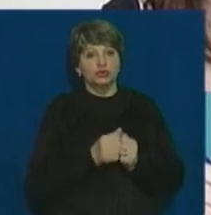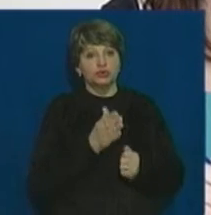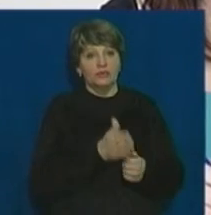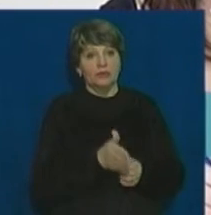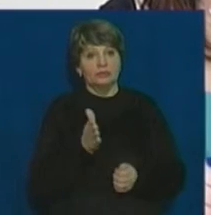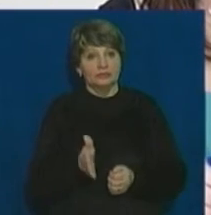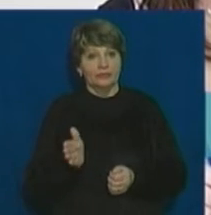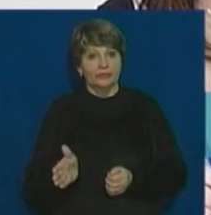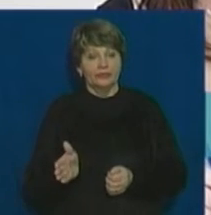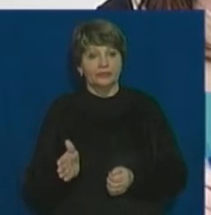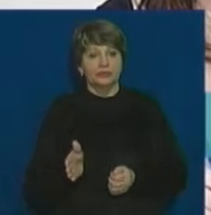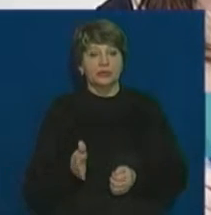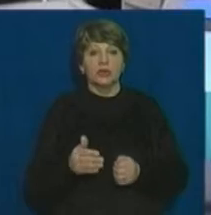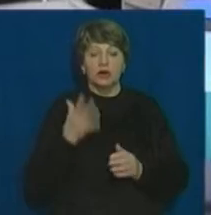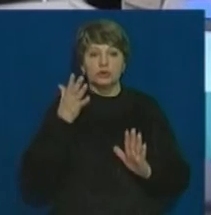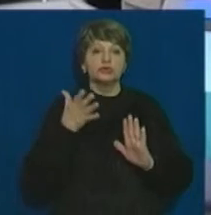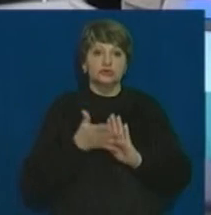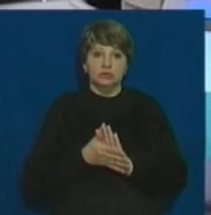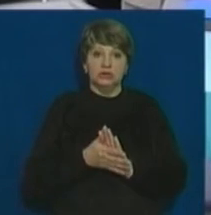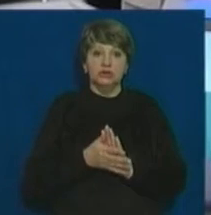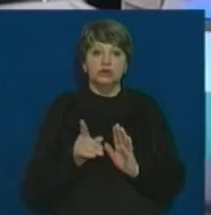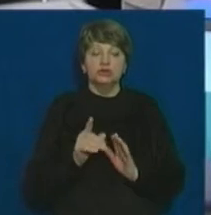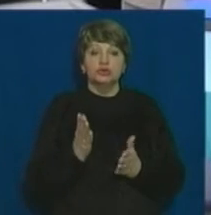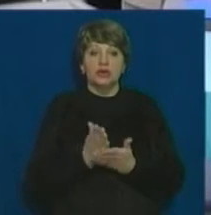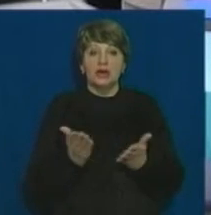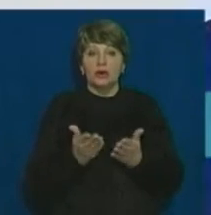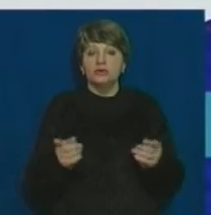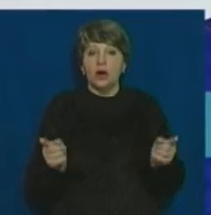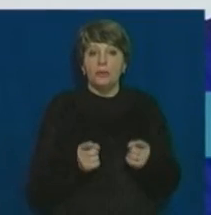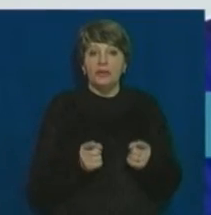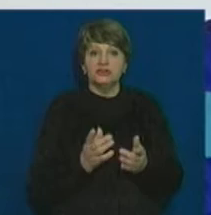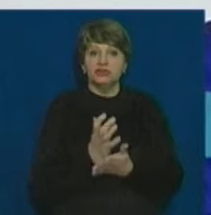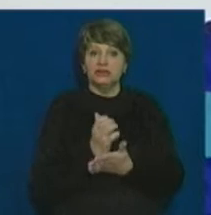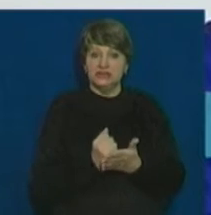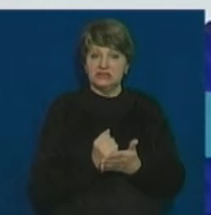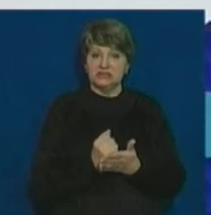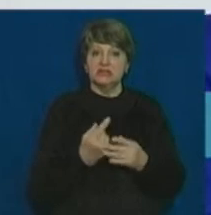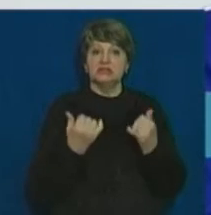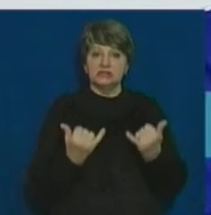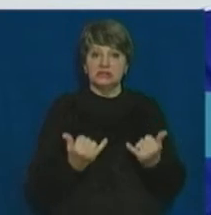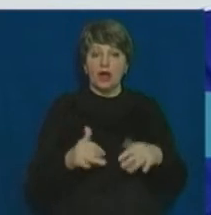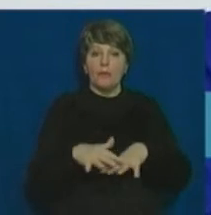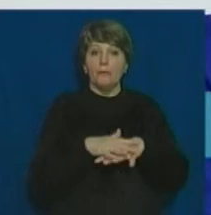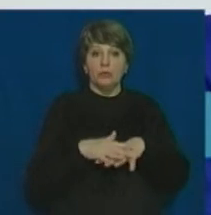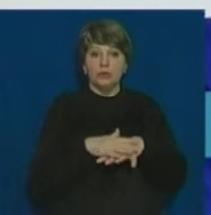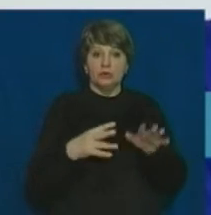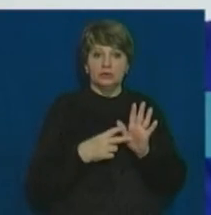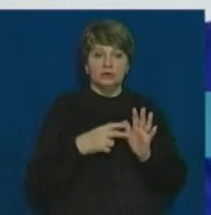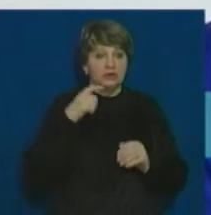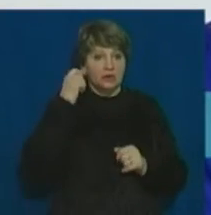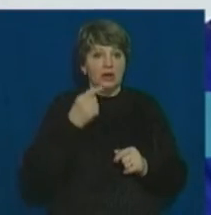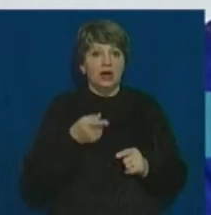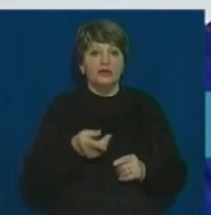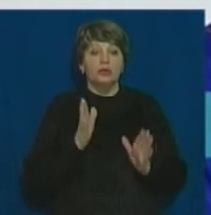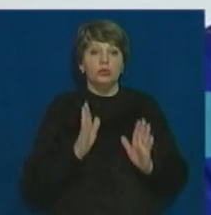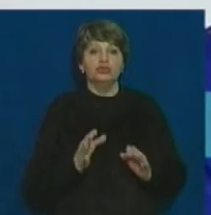то ти розумієш, що є якийсь обмежений ресурс, і, наприклад, там, наразі це площа, да, і вона реально може використана бути